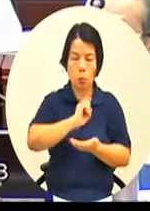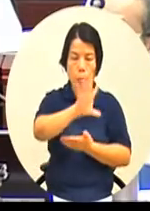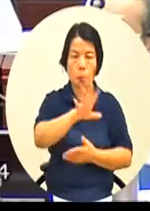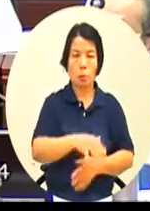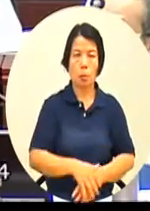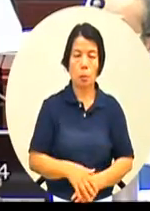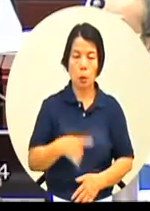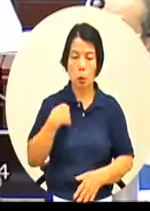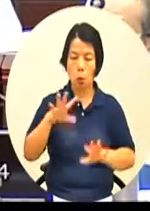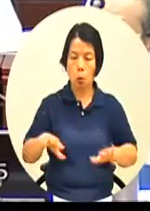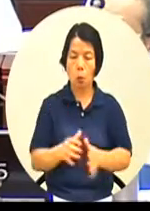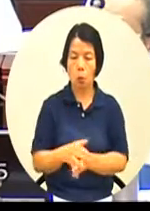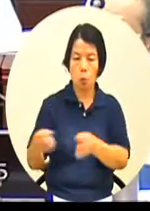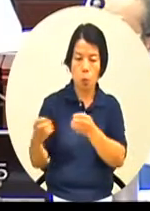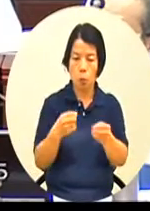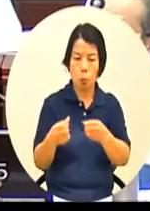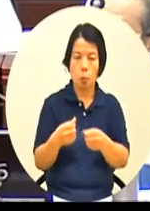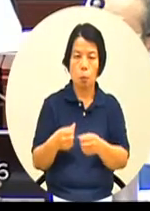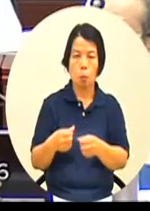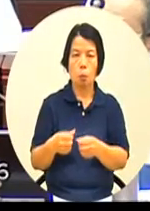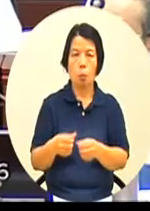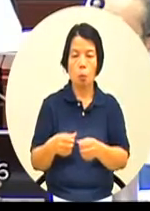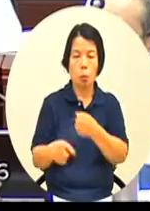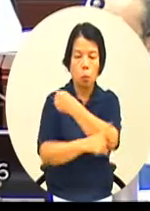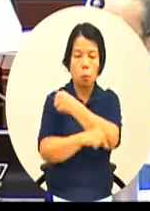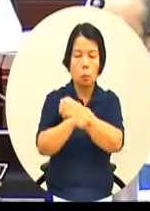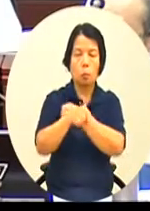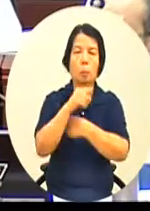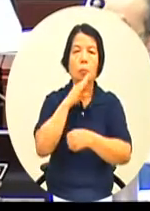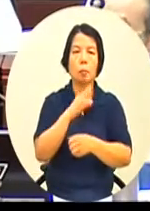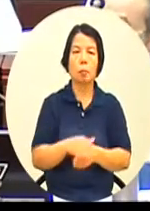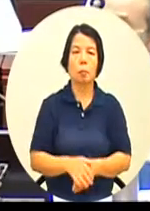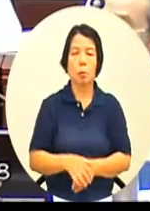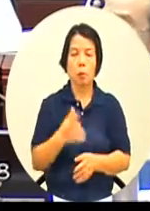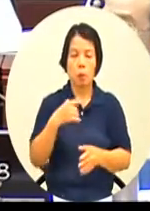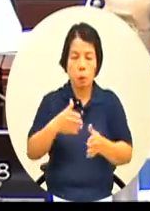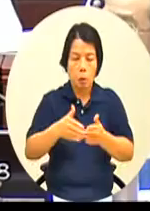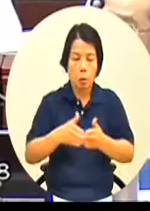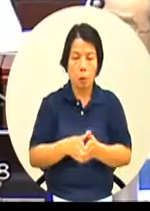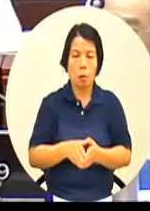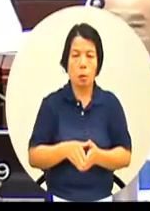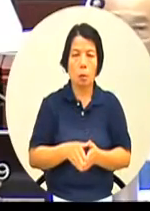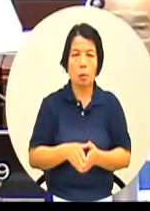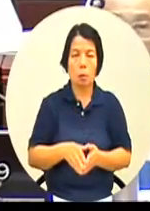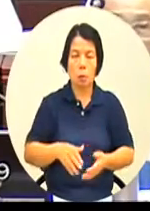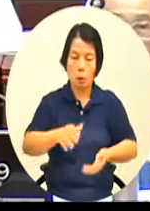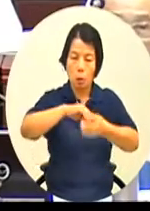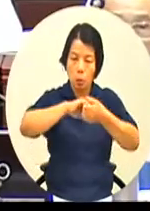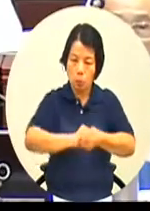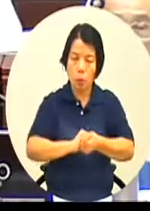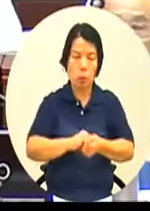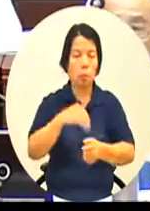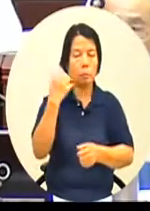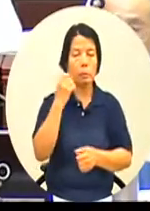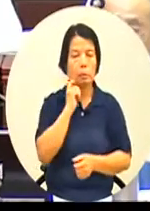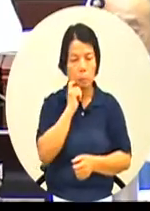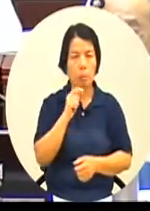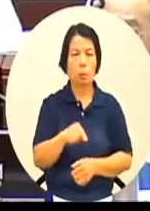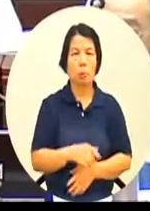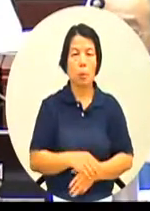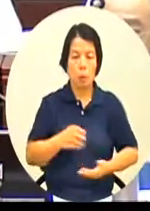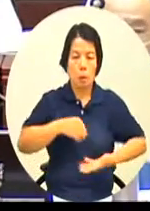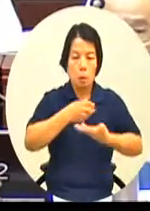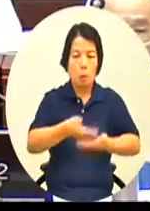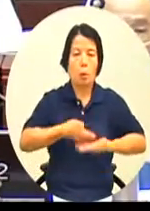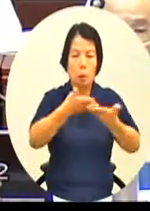们办这个公民论坛最后其实恐怕还很难做 yes or no 的决定，因为它是提供更多